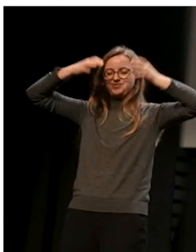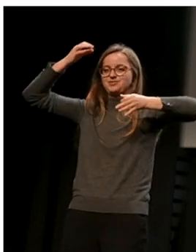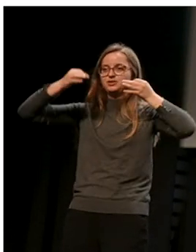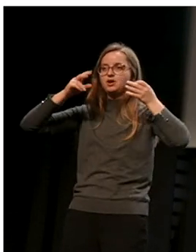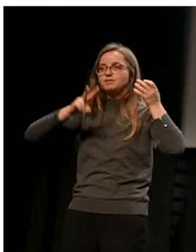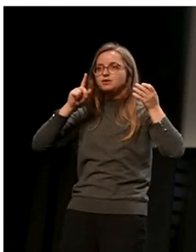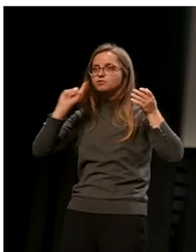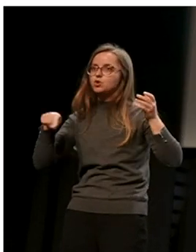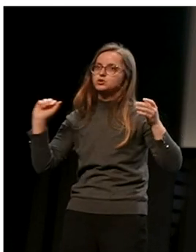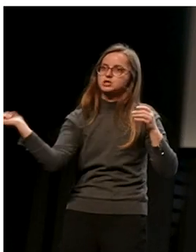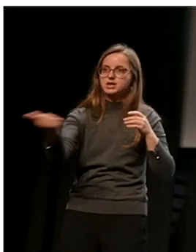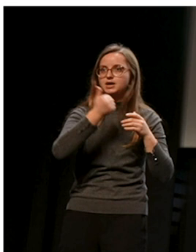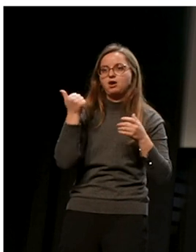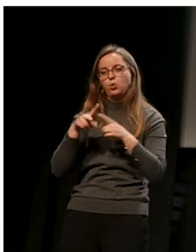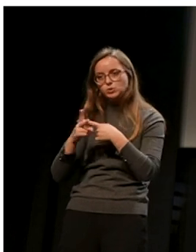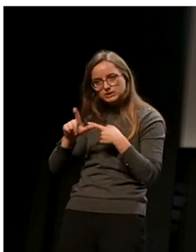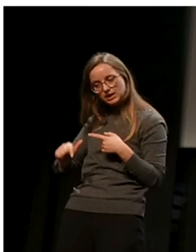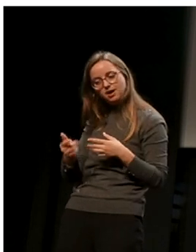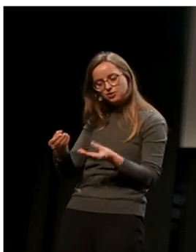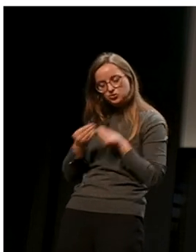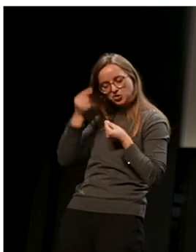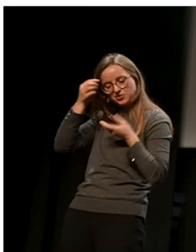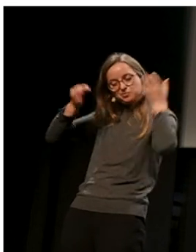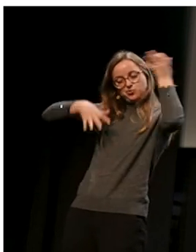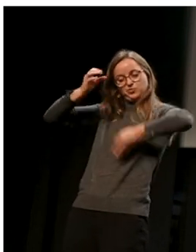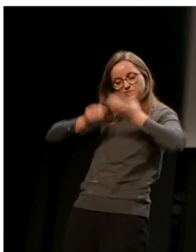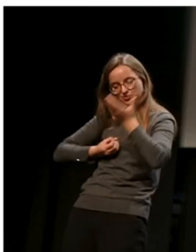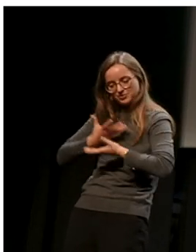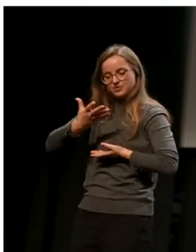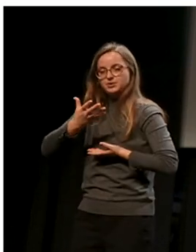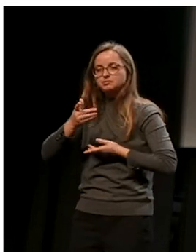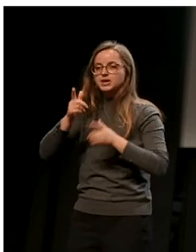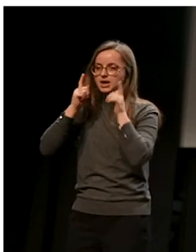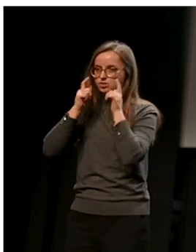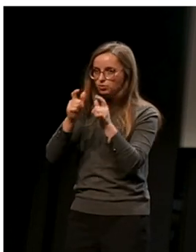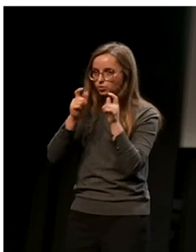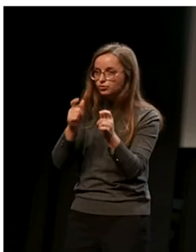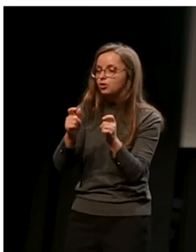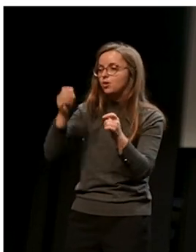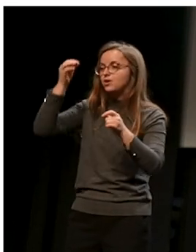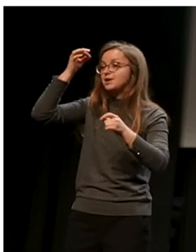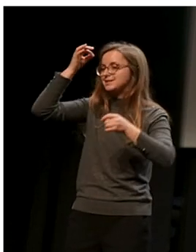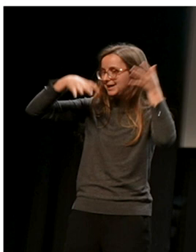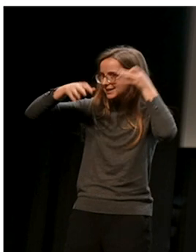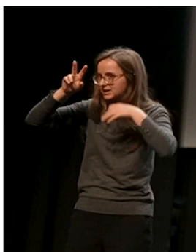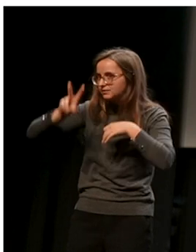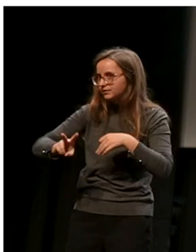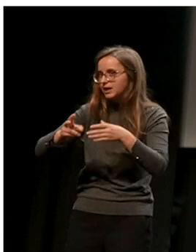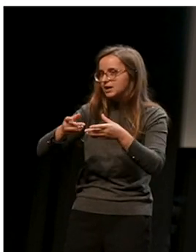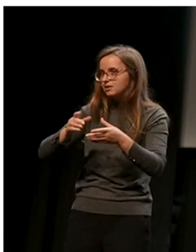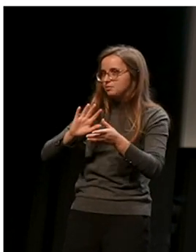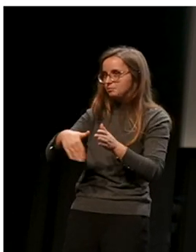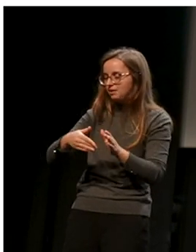vachement cool. Par contre, être créatif et avoir envie de devenir illustrateur, est-ce que